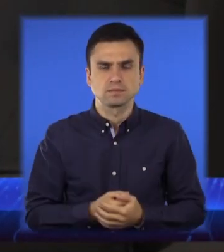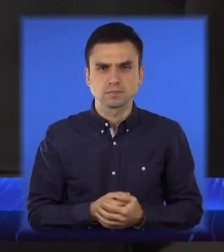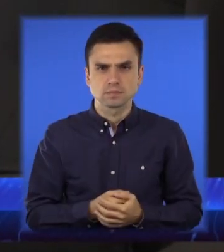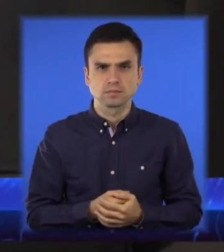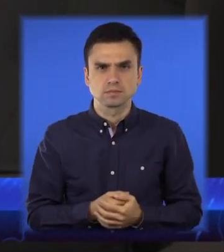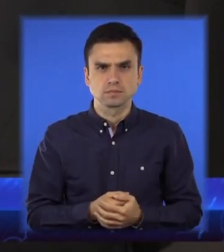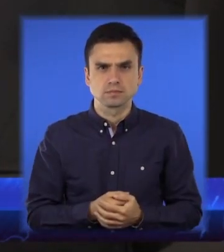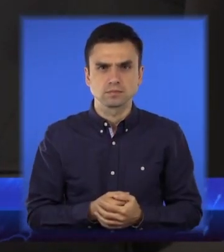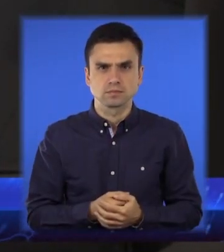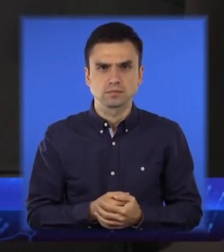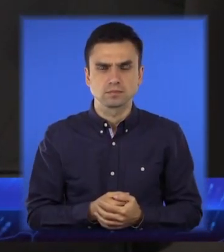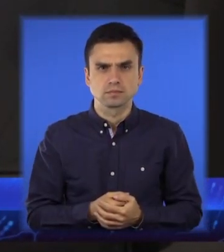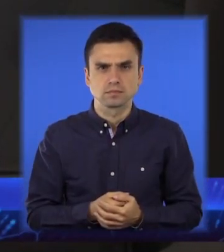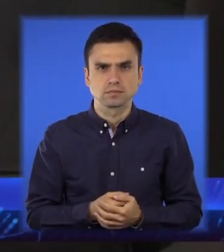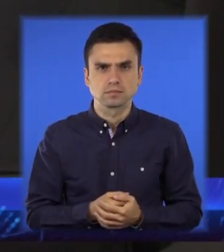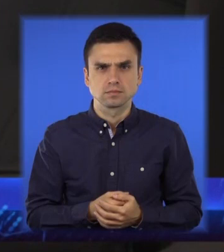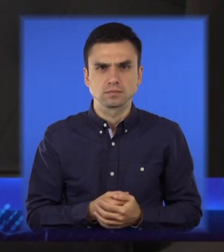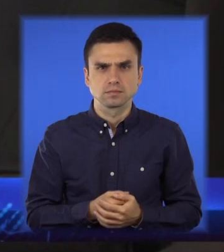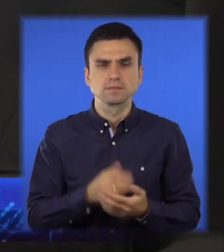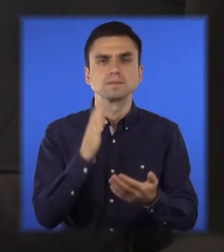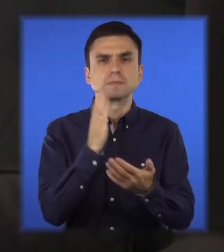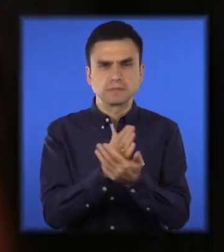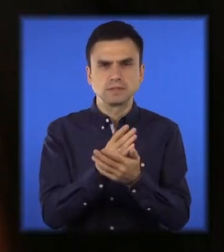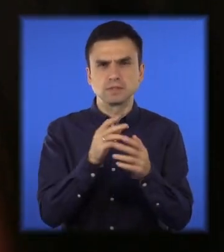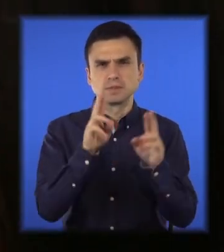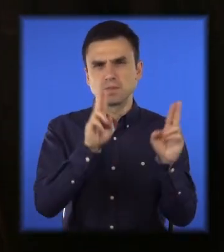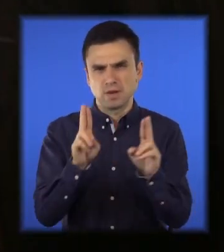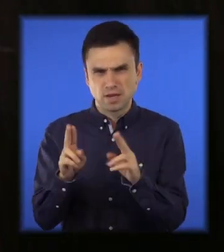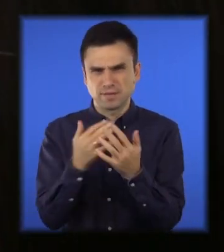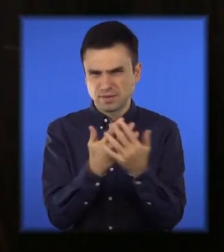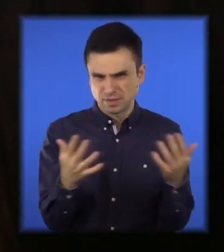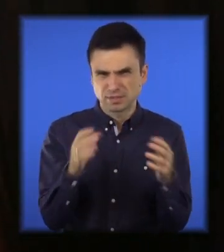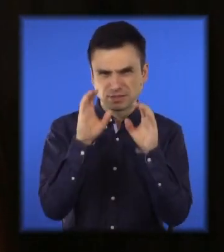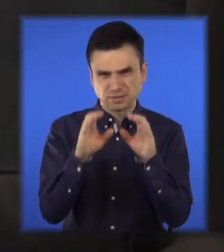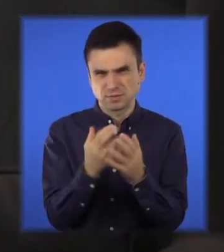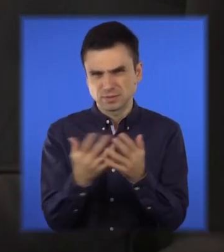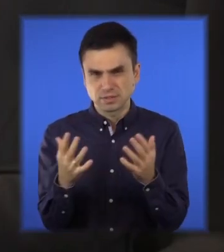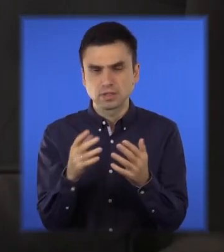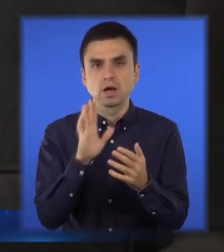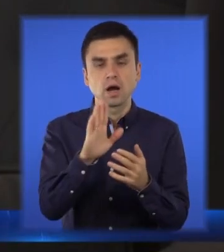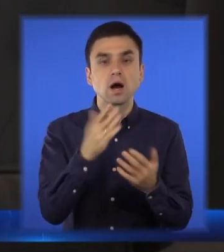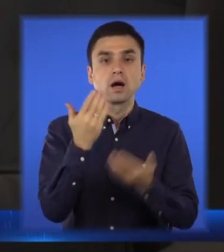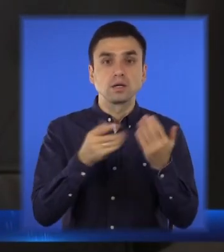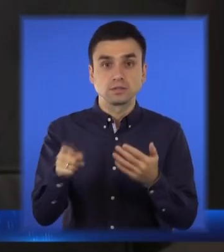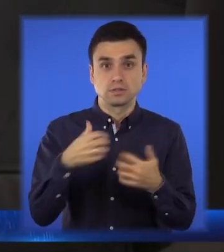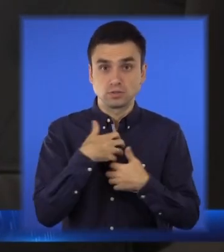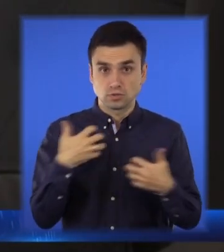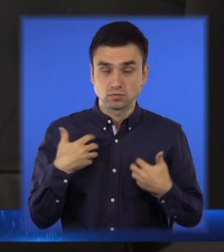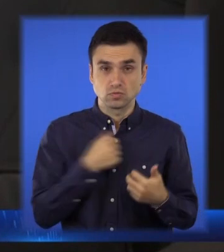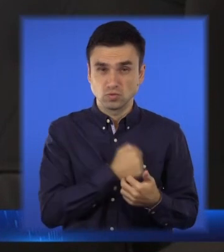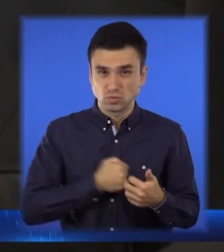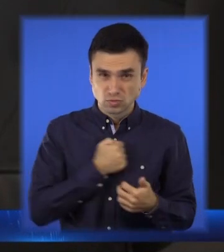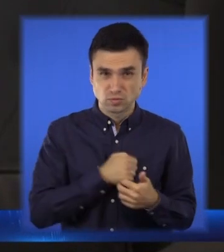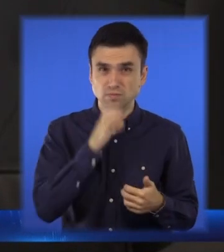вилов фізичними, юридичними особами тварин, але є одне виключення. Якщо тварини, вони виявляють агресію